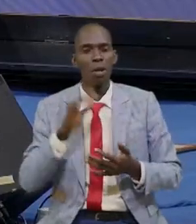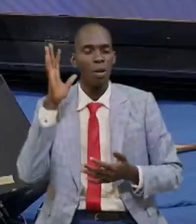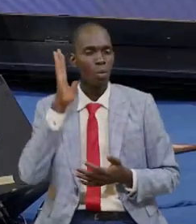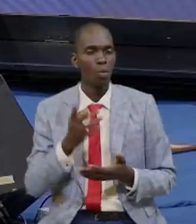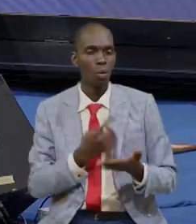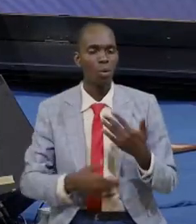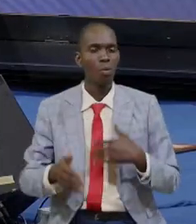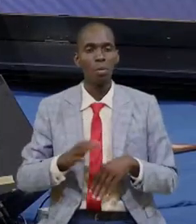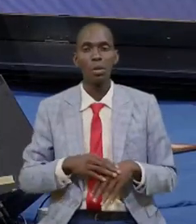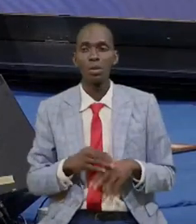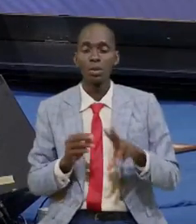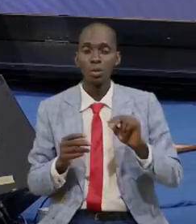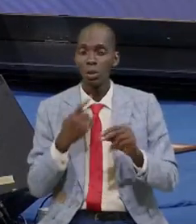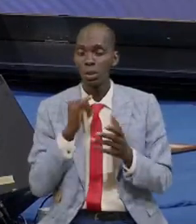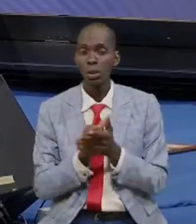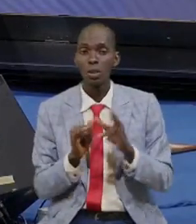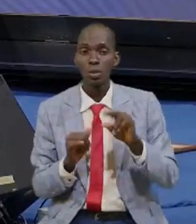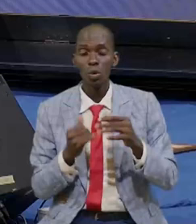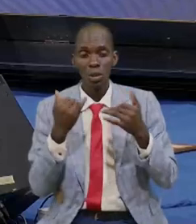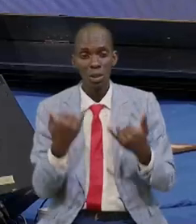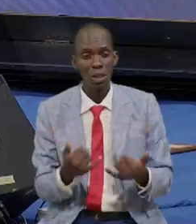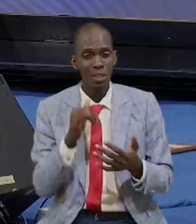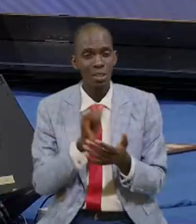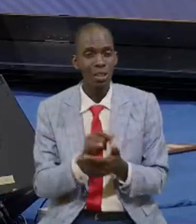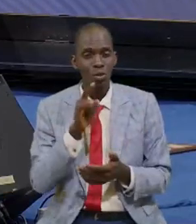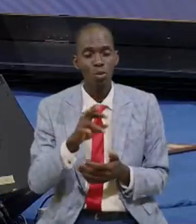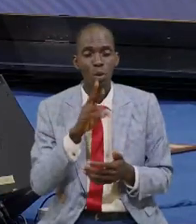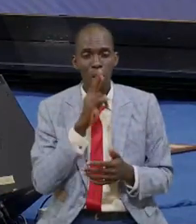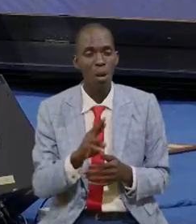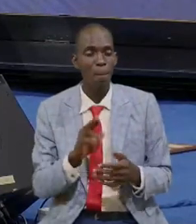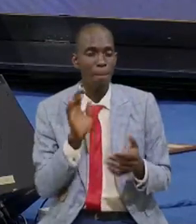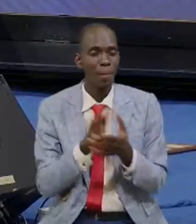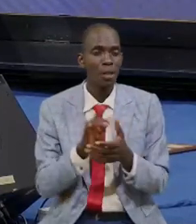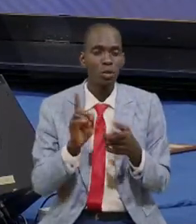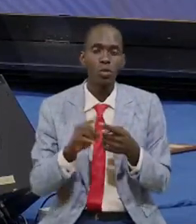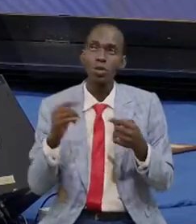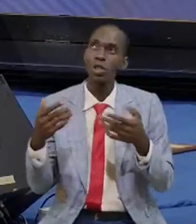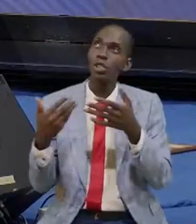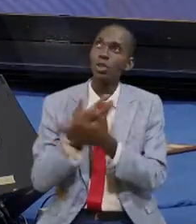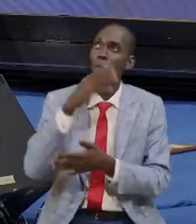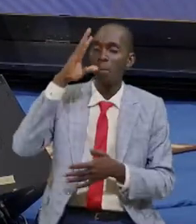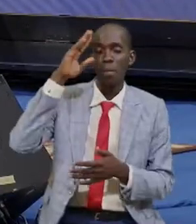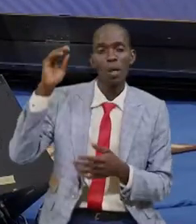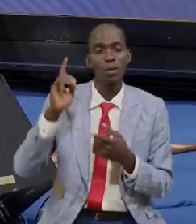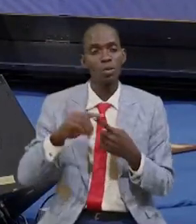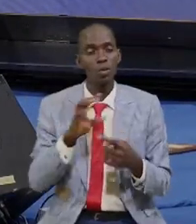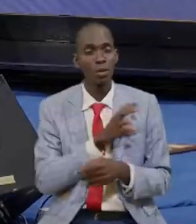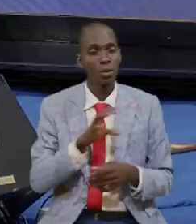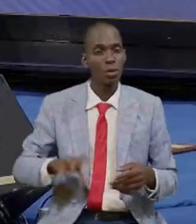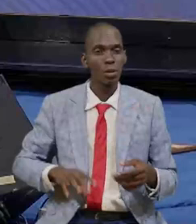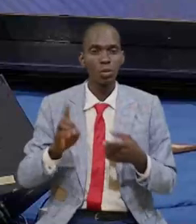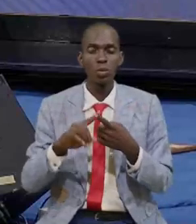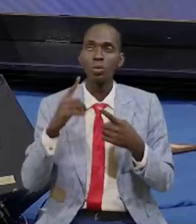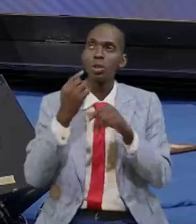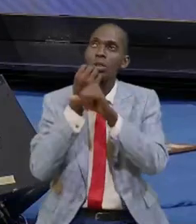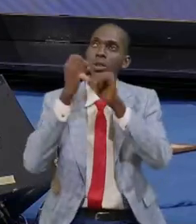je fume ça et mon cerveau est en flamme. Je dis non, tu es marié à un nouvel homme, à Christ,